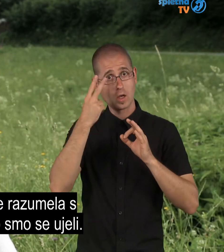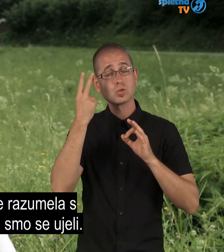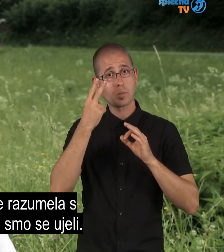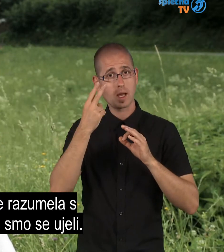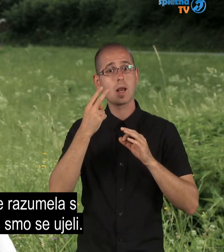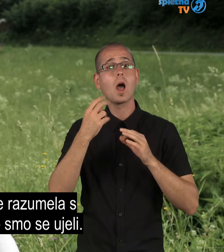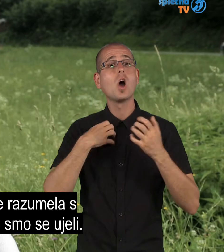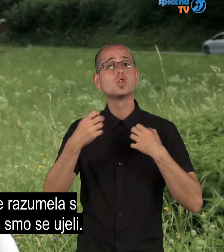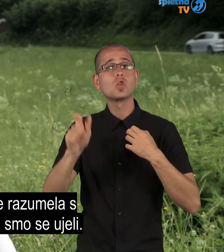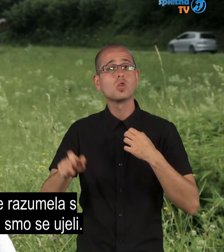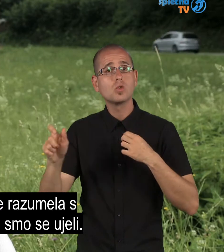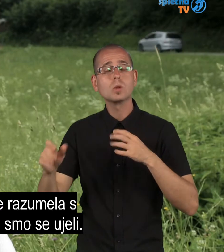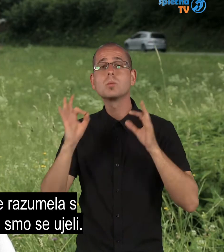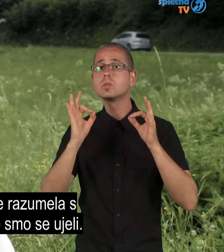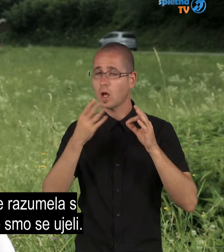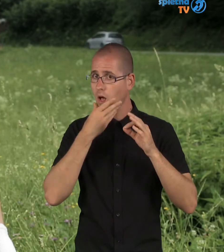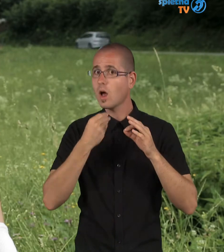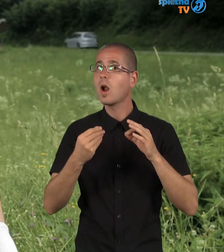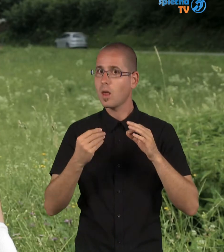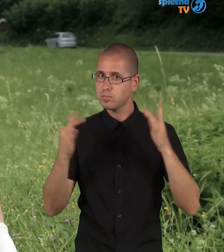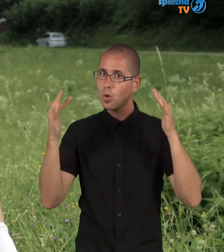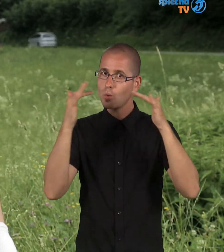razumela sošolci, smo se lepo ujeli.